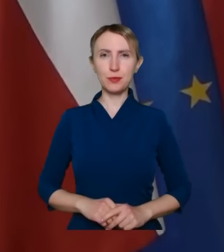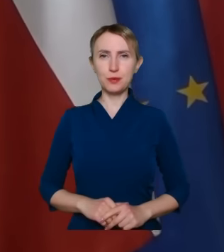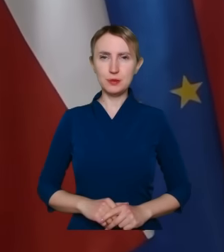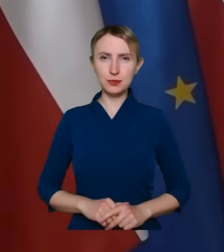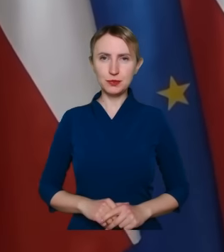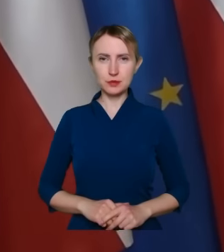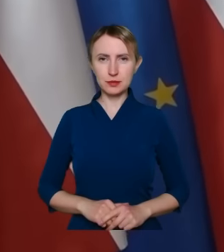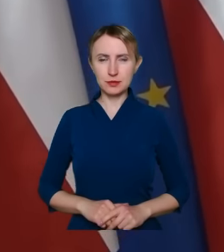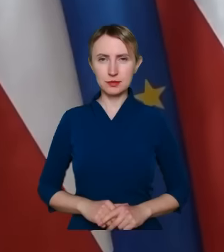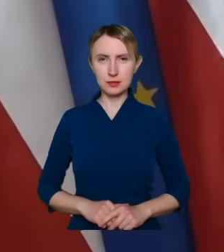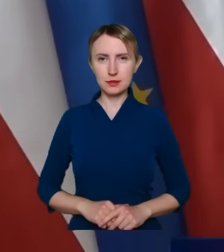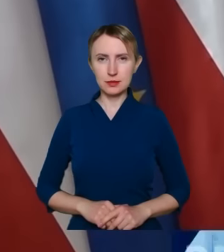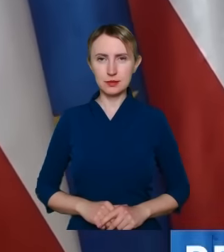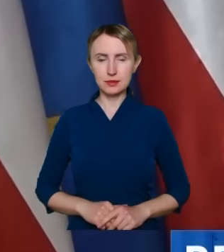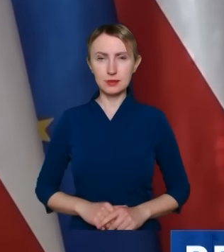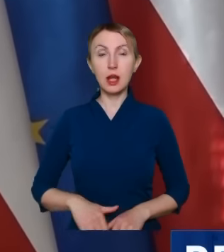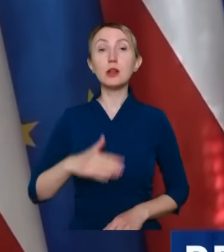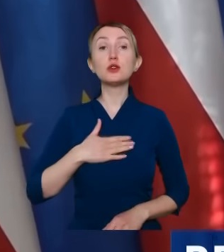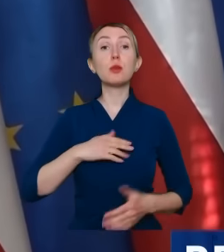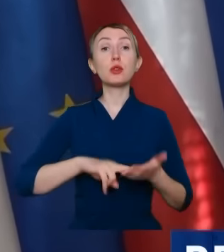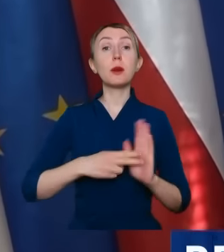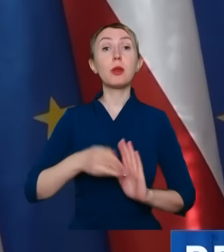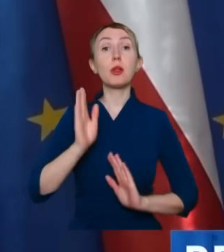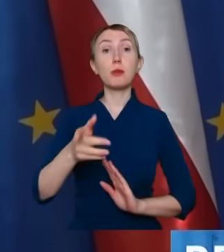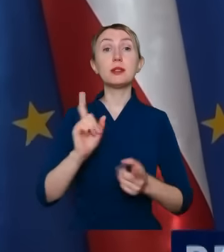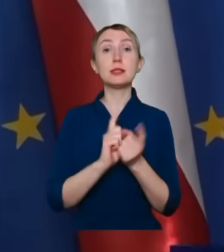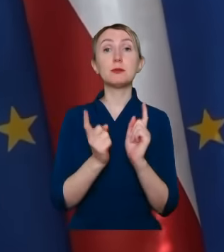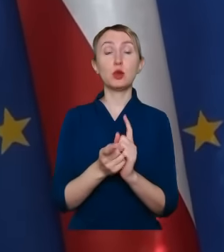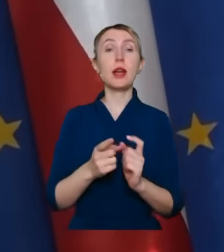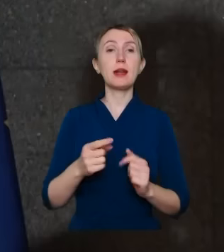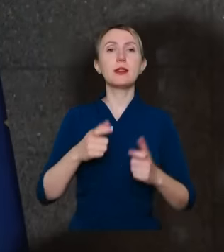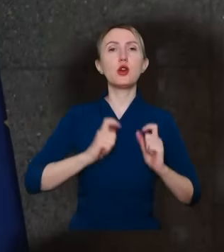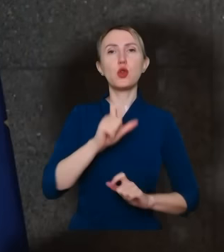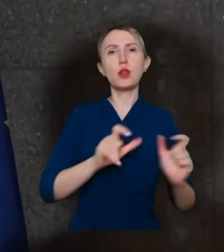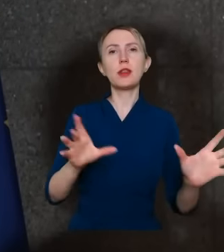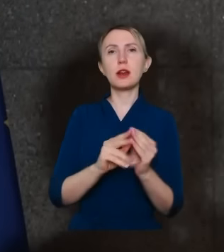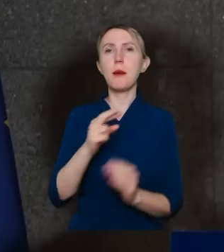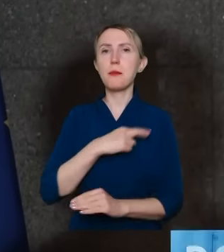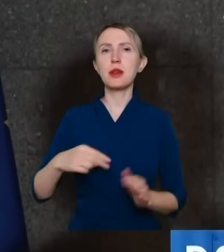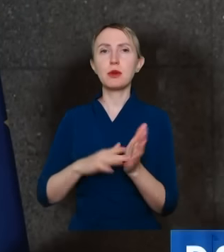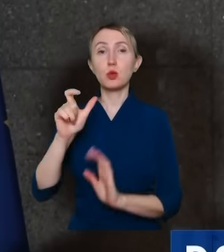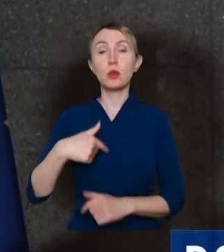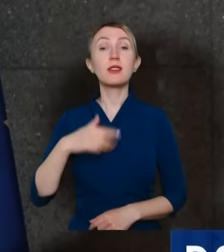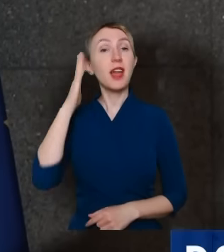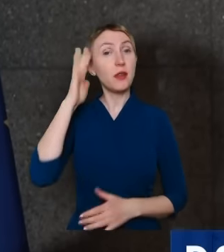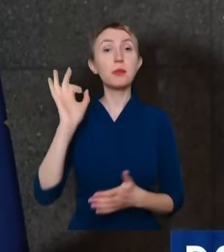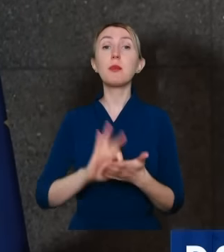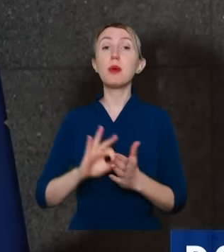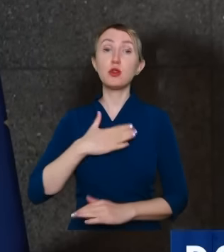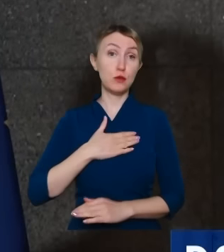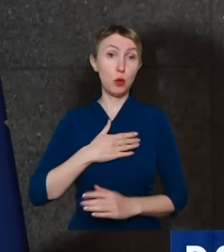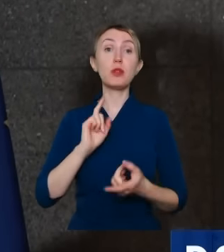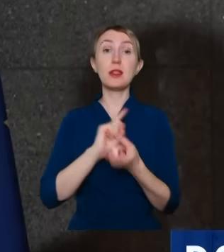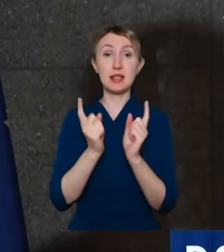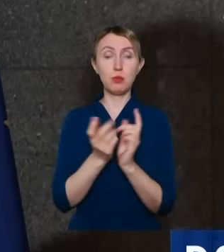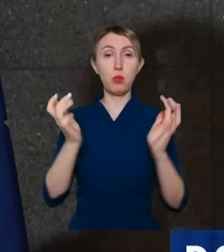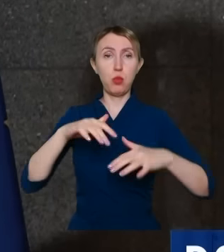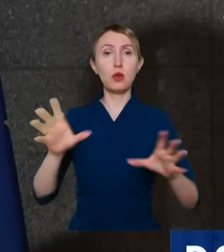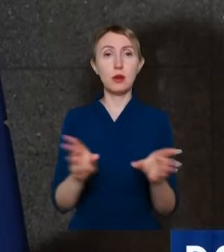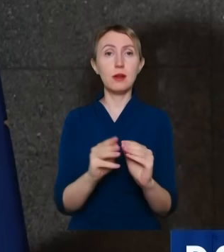rolników na sobotę planowane jest spotkanie rolników z premierem Donaldem Tuskiem jestem przekonany że w sobotę na spotkaniu z rolnikami